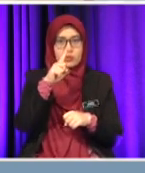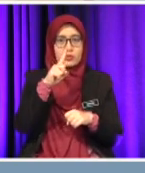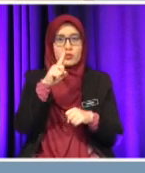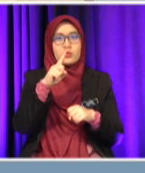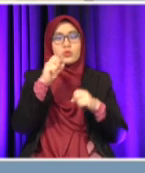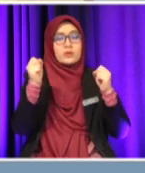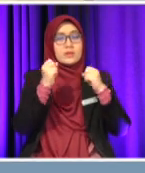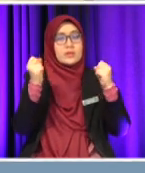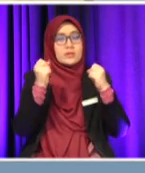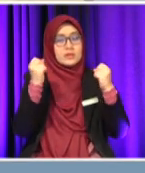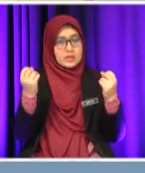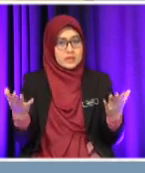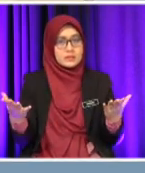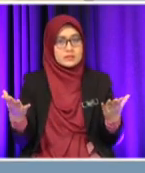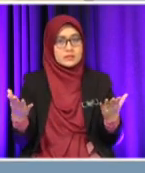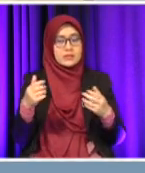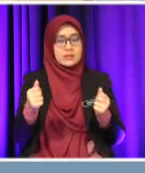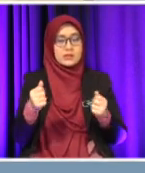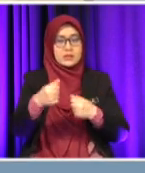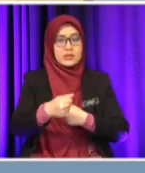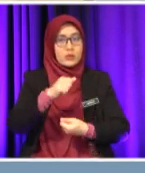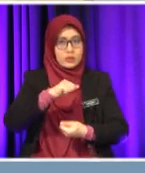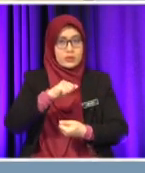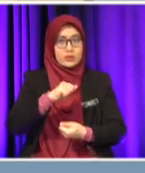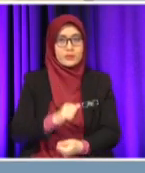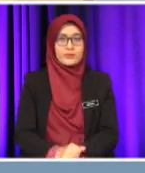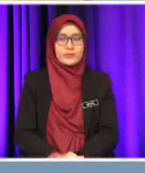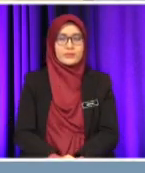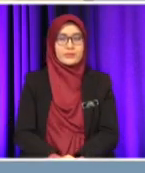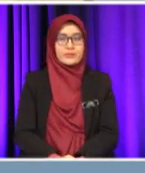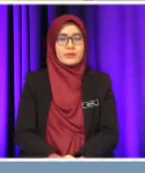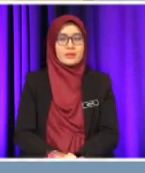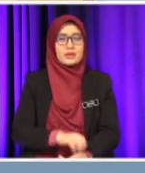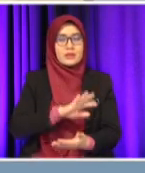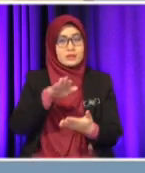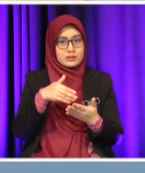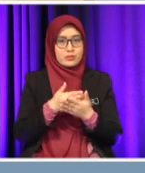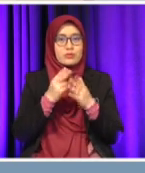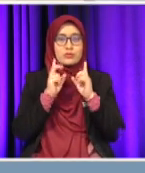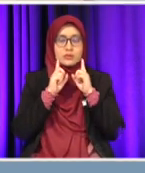dekorasi akuarium terima kasih dan doa dengan betul ini